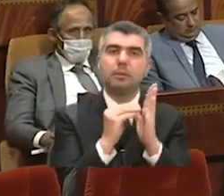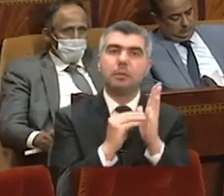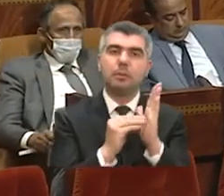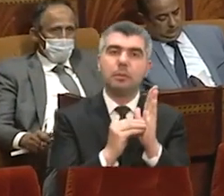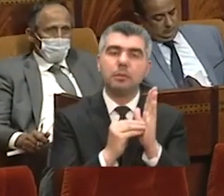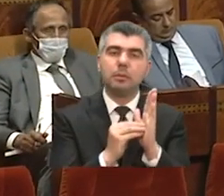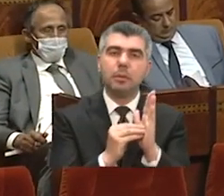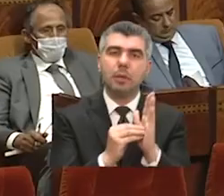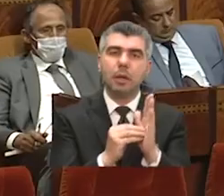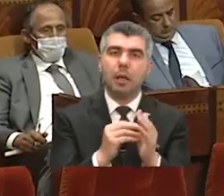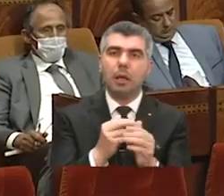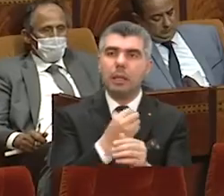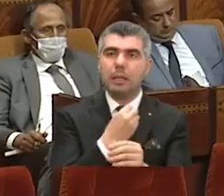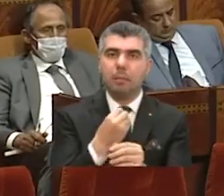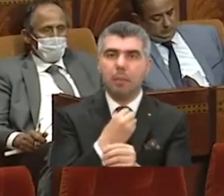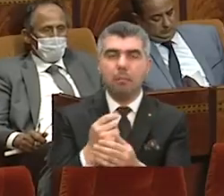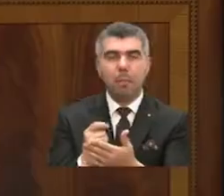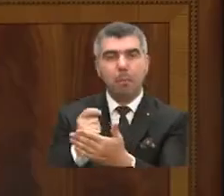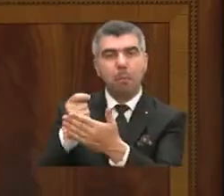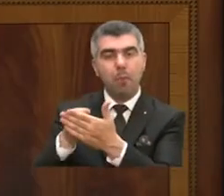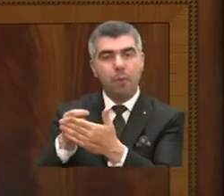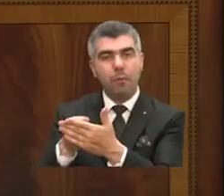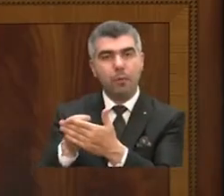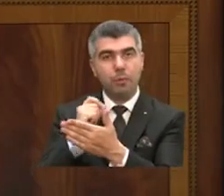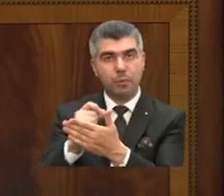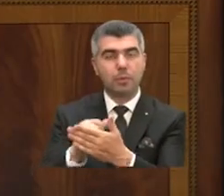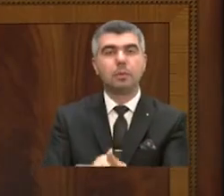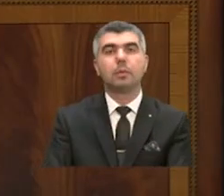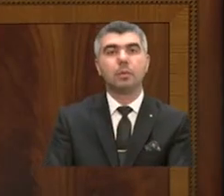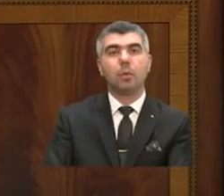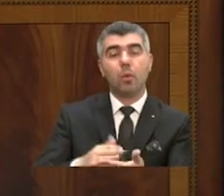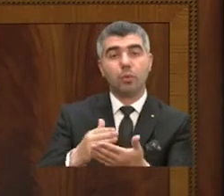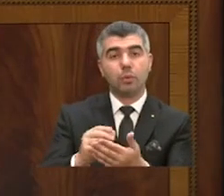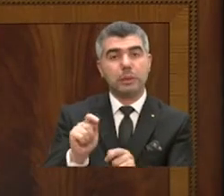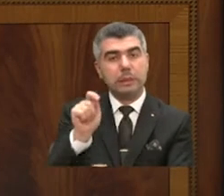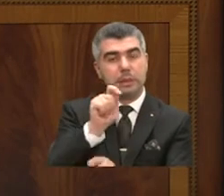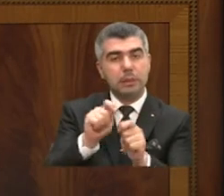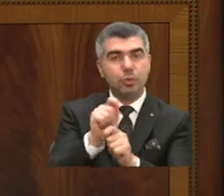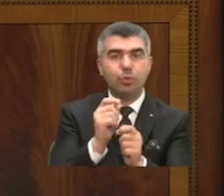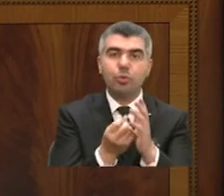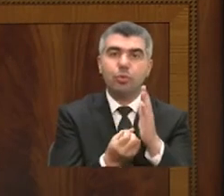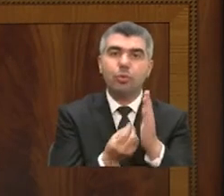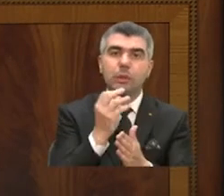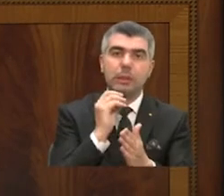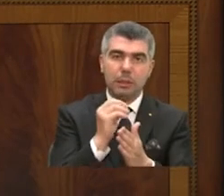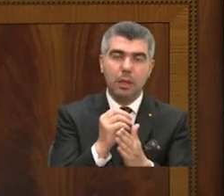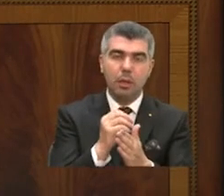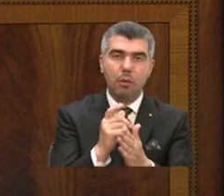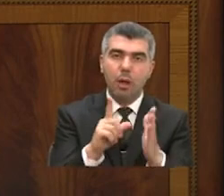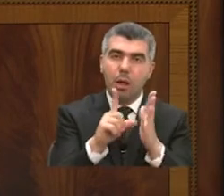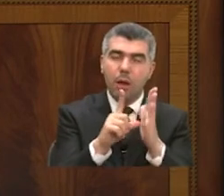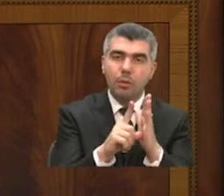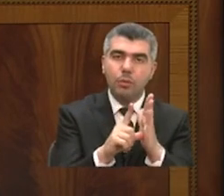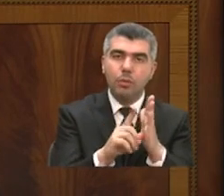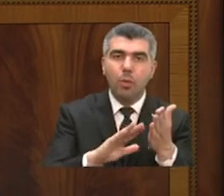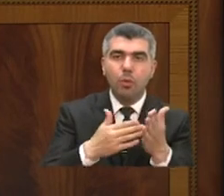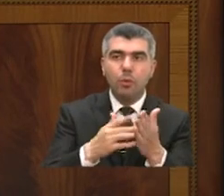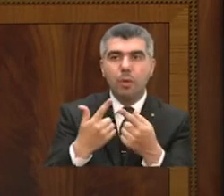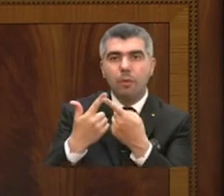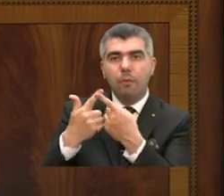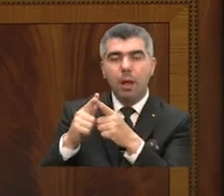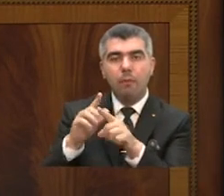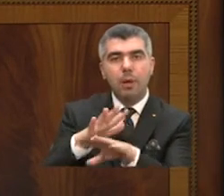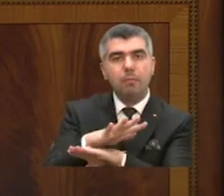الخاص ضمن ميثاق الاستثمار الذي يوجد قيد المراجعة، وذلك للتشجيع على الاستثمار في المناطق